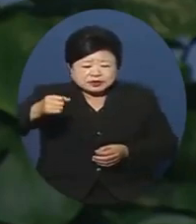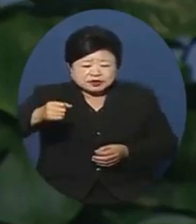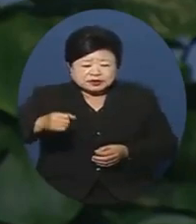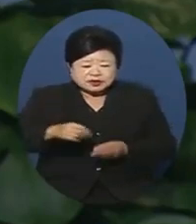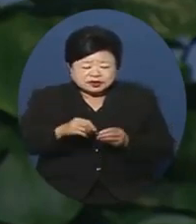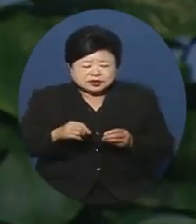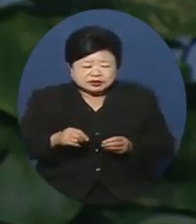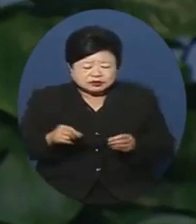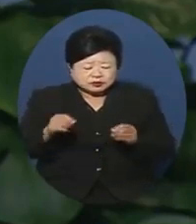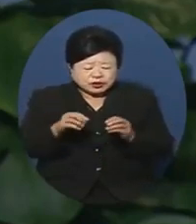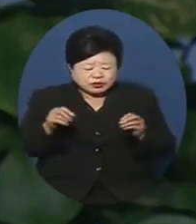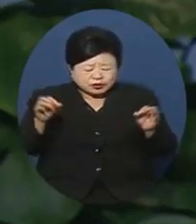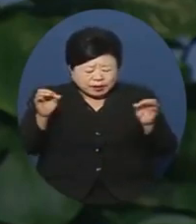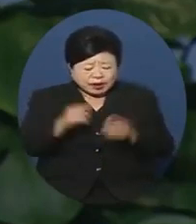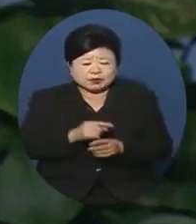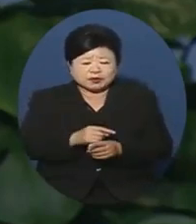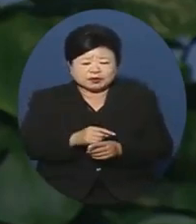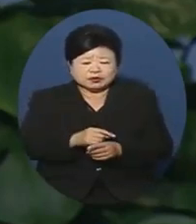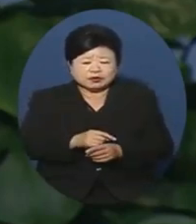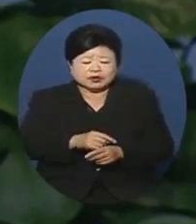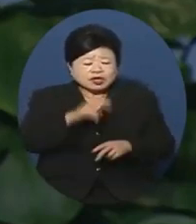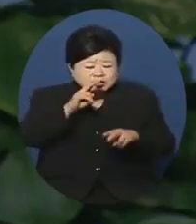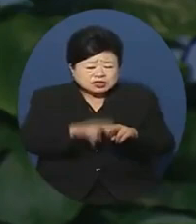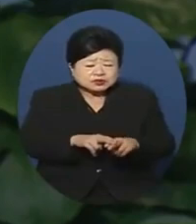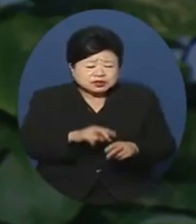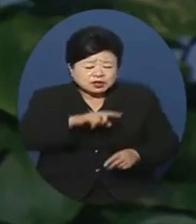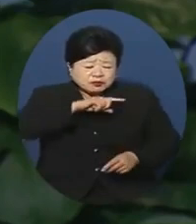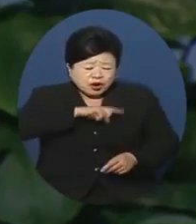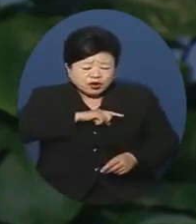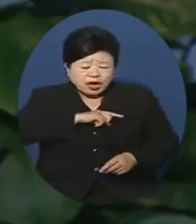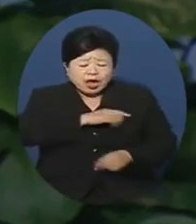명예, 권세, 돈,